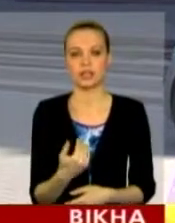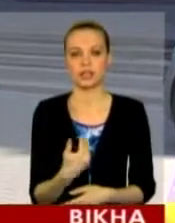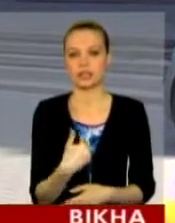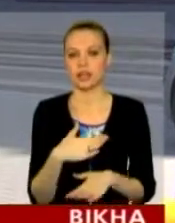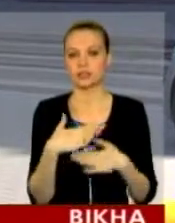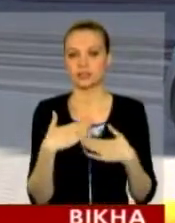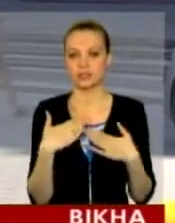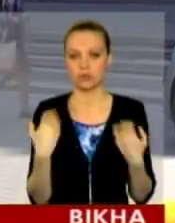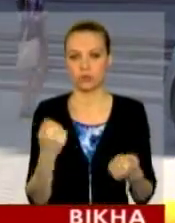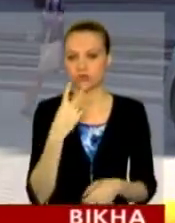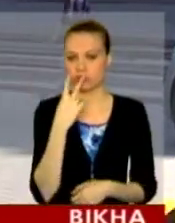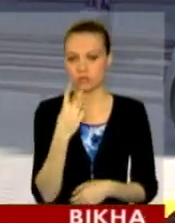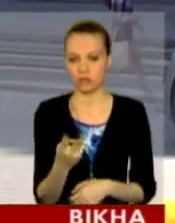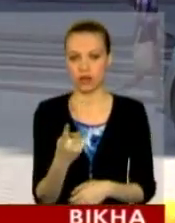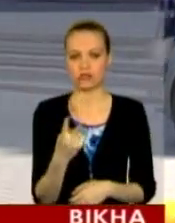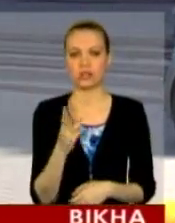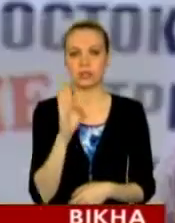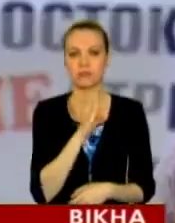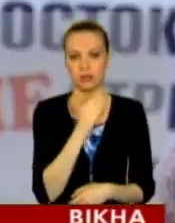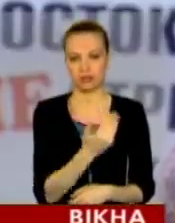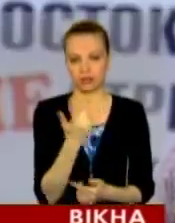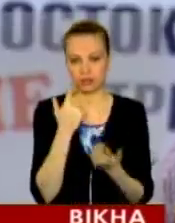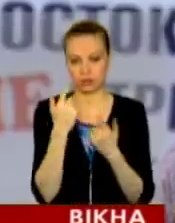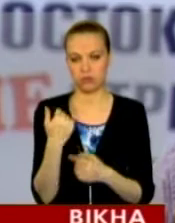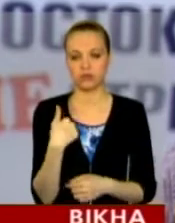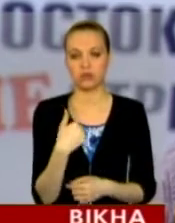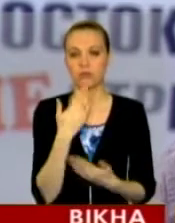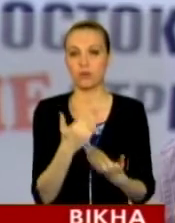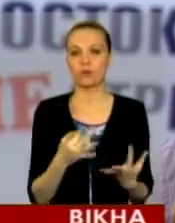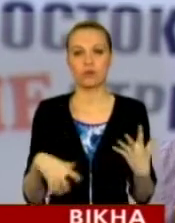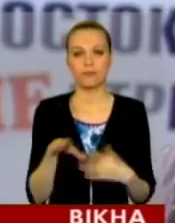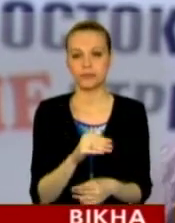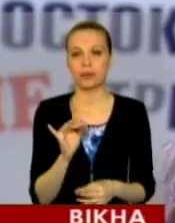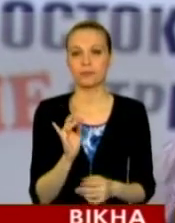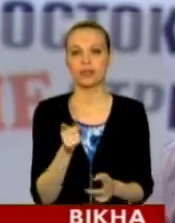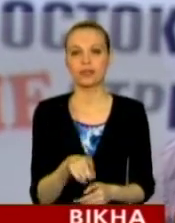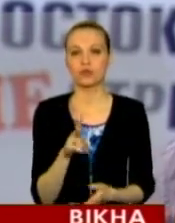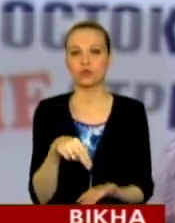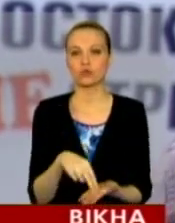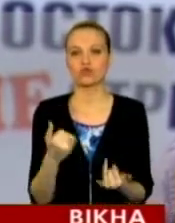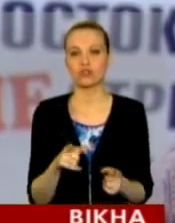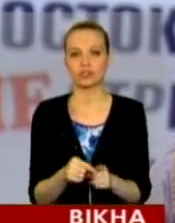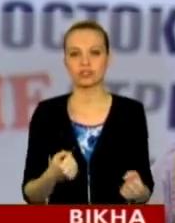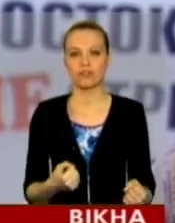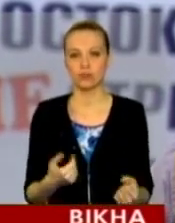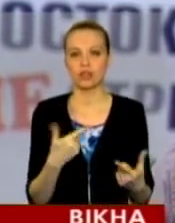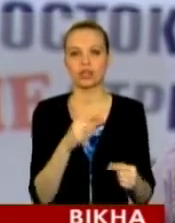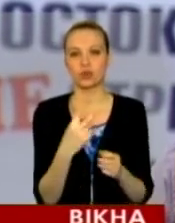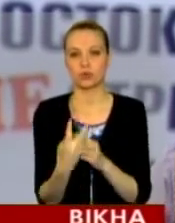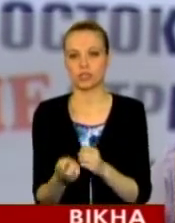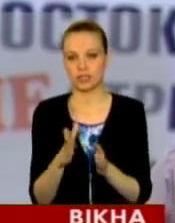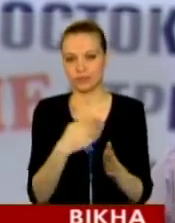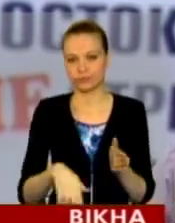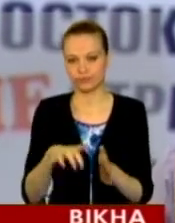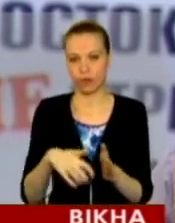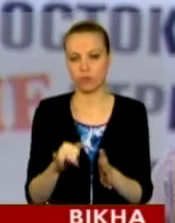не хочу бачити материнські сльози. Ми обращаємося до всіх. І тим, хто стоїть зараз автоматом, де-небудь сидить в окопі, і тим,